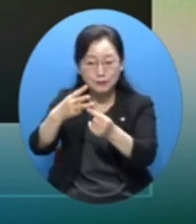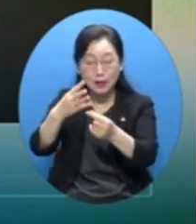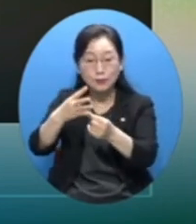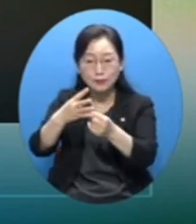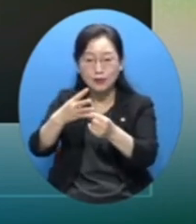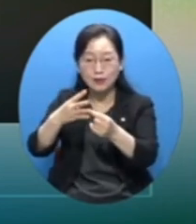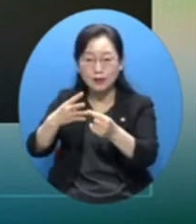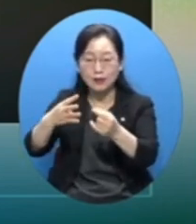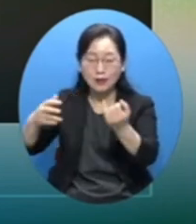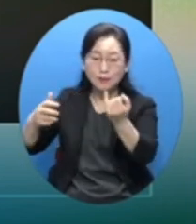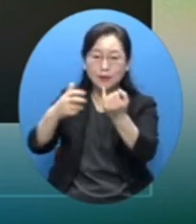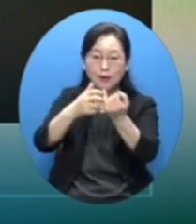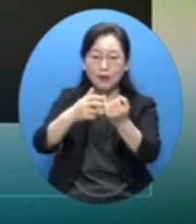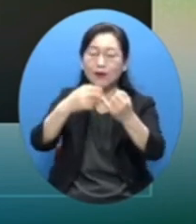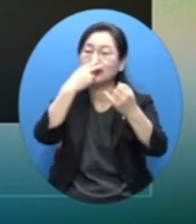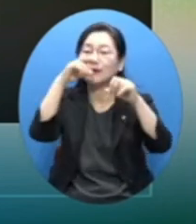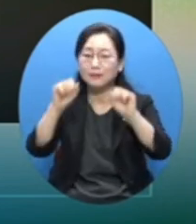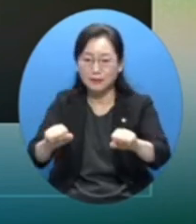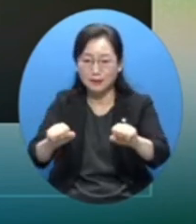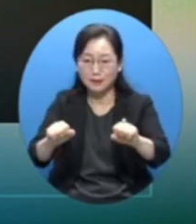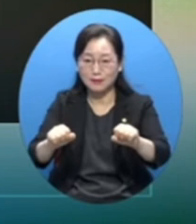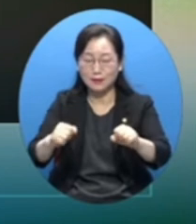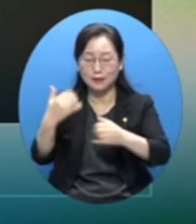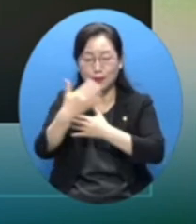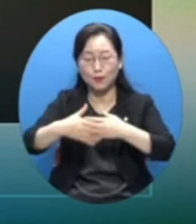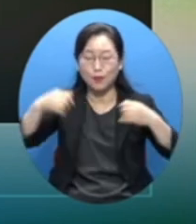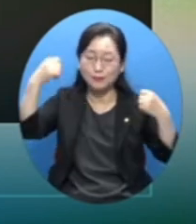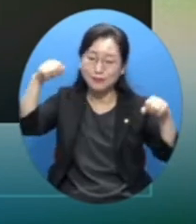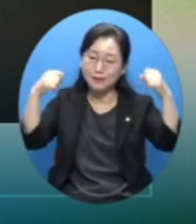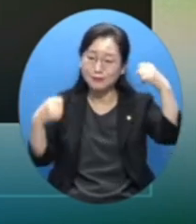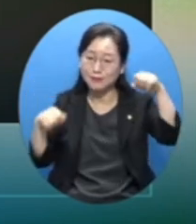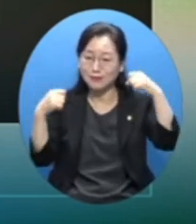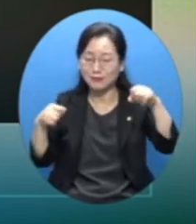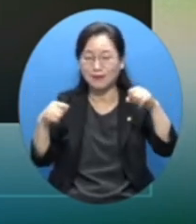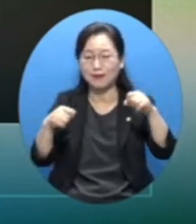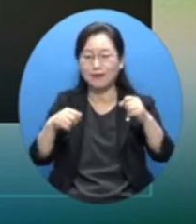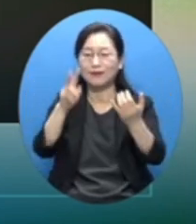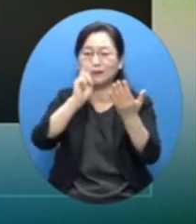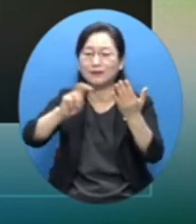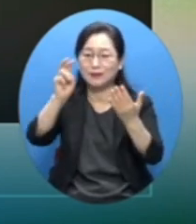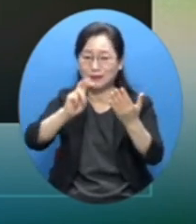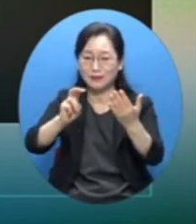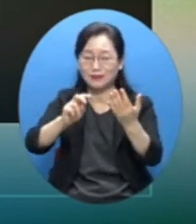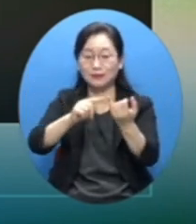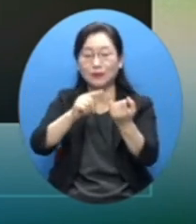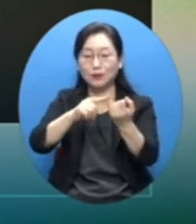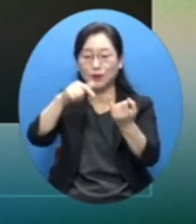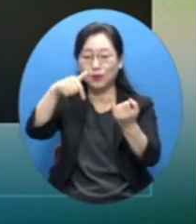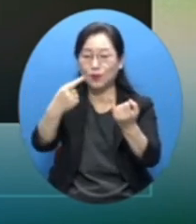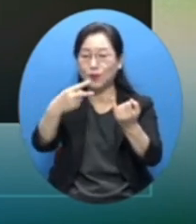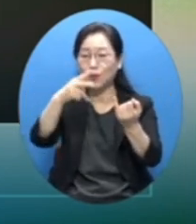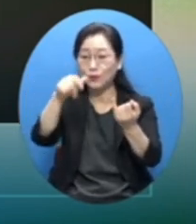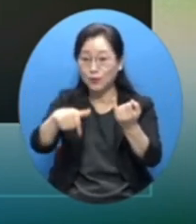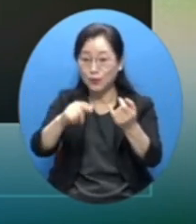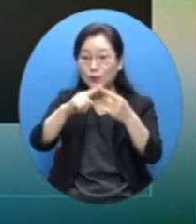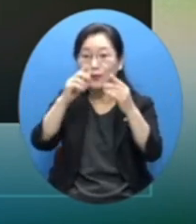지금 사장 사역을 하고 있는 고등학교의 사모님이신데